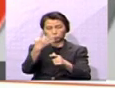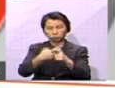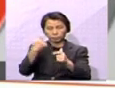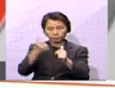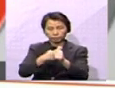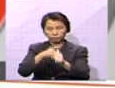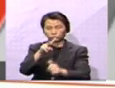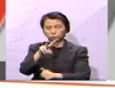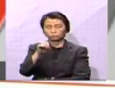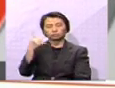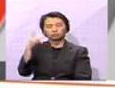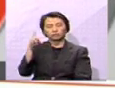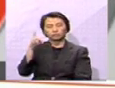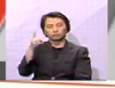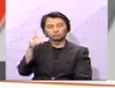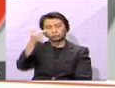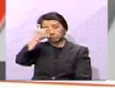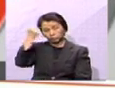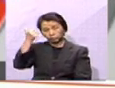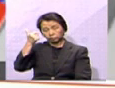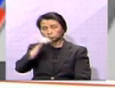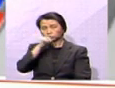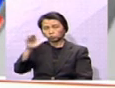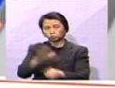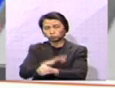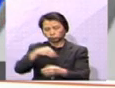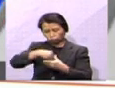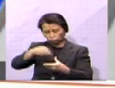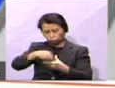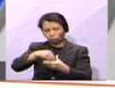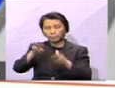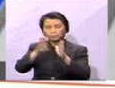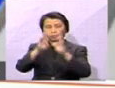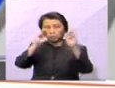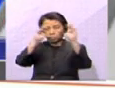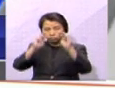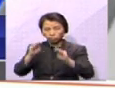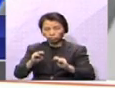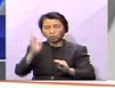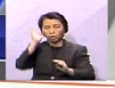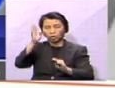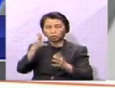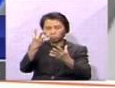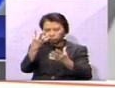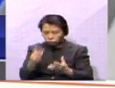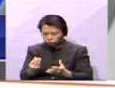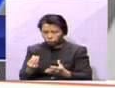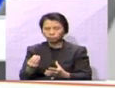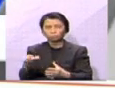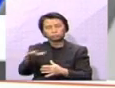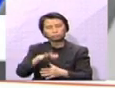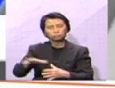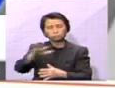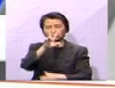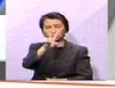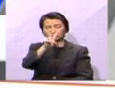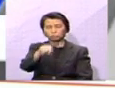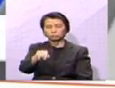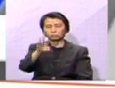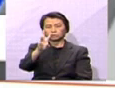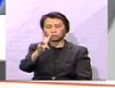du 2018 ia berikutan kekurangan pengeluaran bermusim dan dijangka susut sehingga sekitar